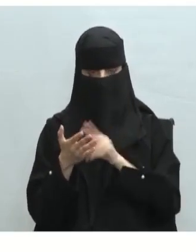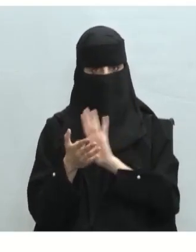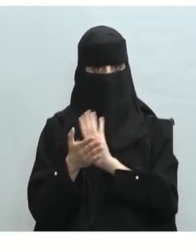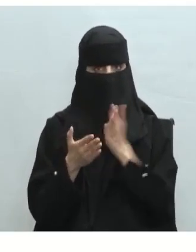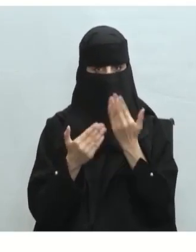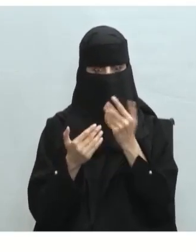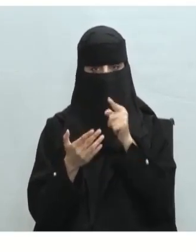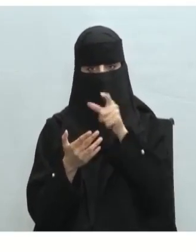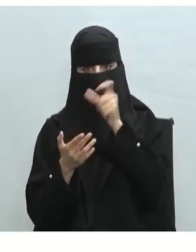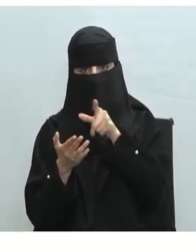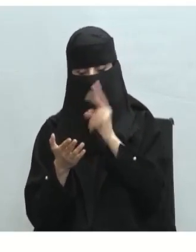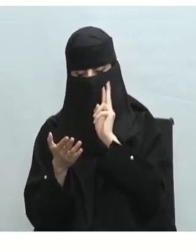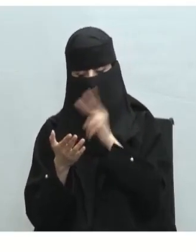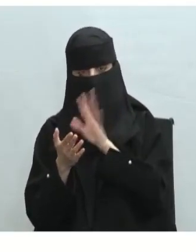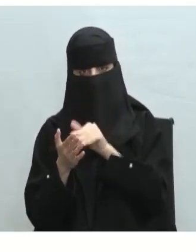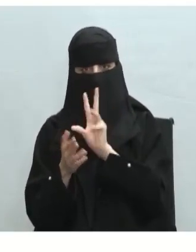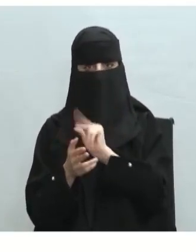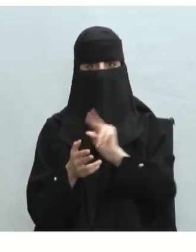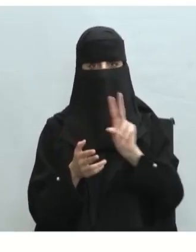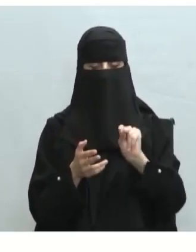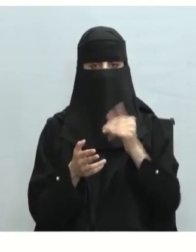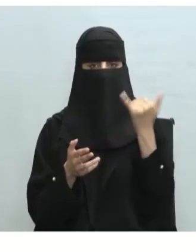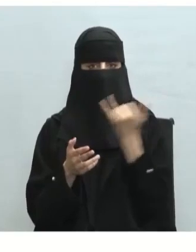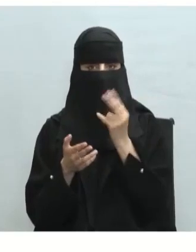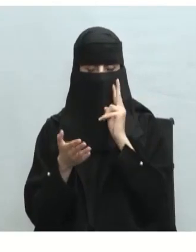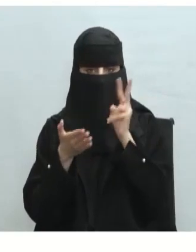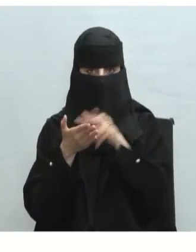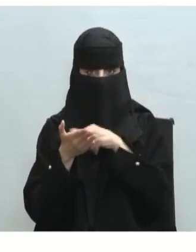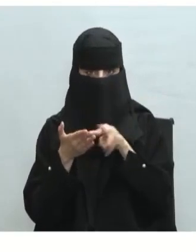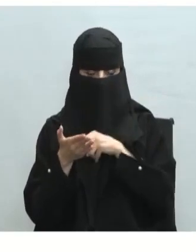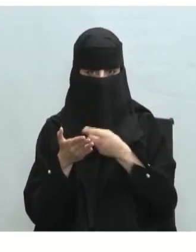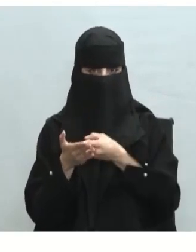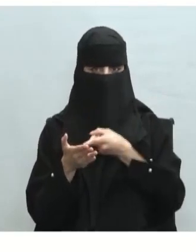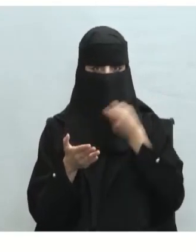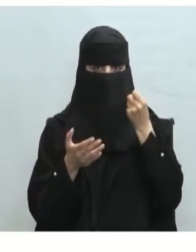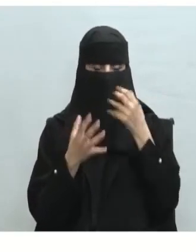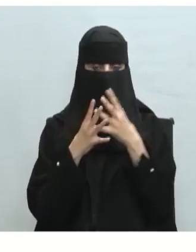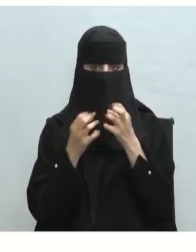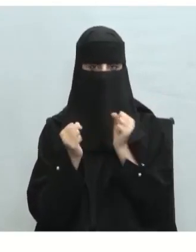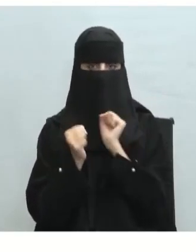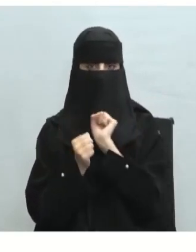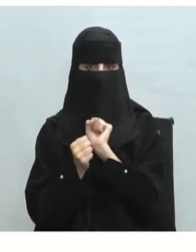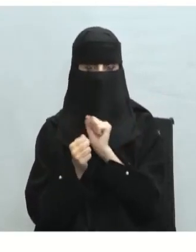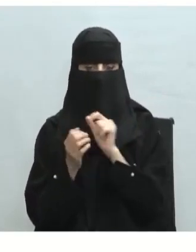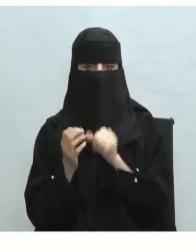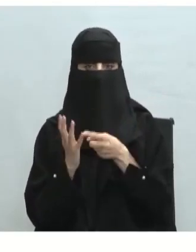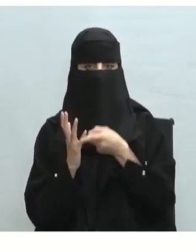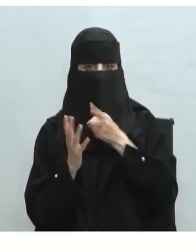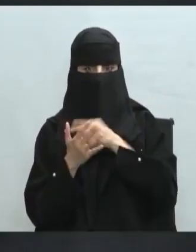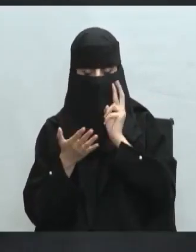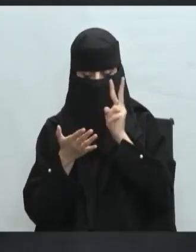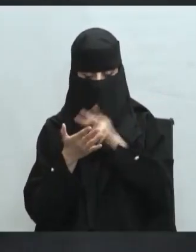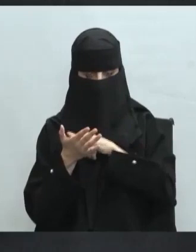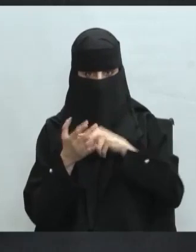المعنى هذا هو الهدف ان القراءه السريعه التي تفوت المعنى لا قيمه لها اقرا سريعا واتجه صوب المعنى بكل قواك